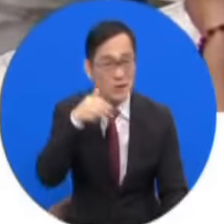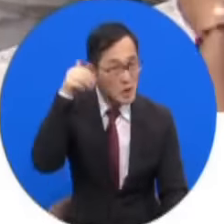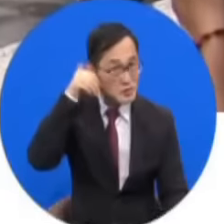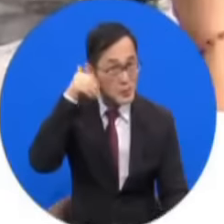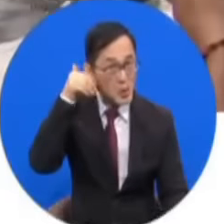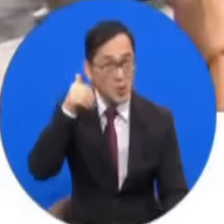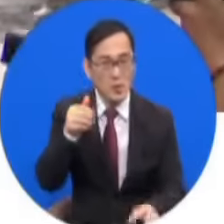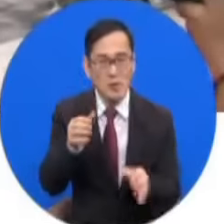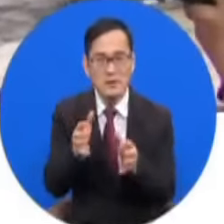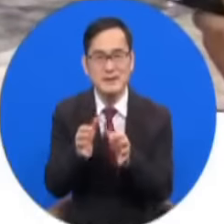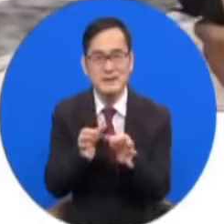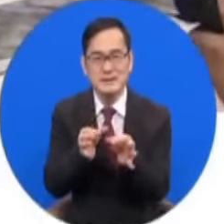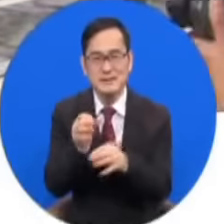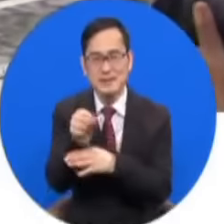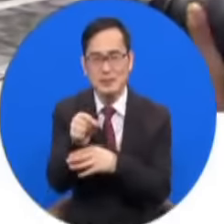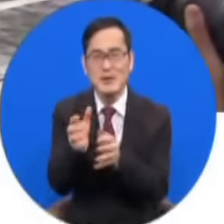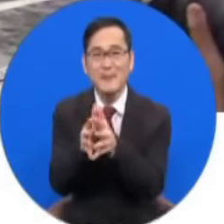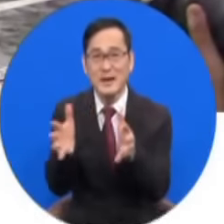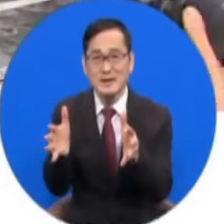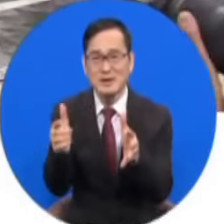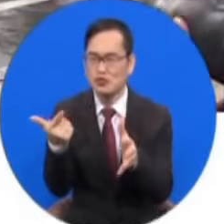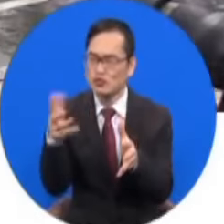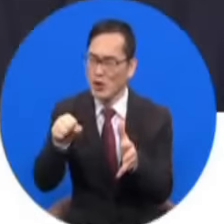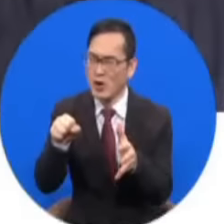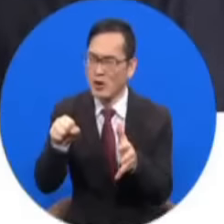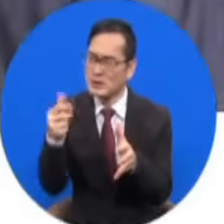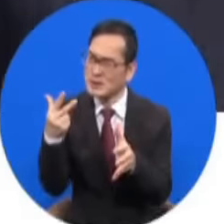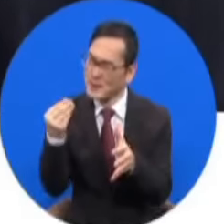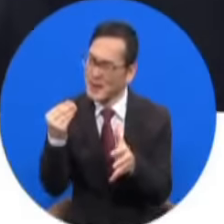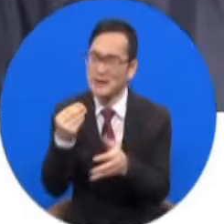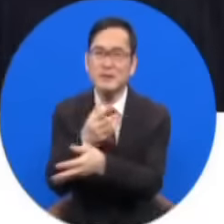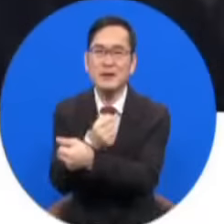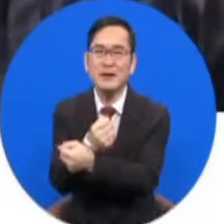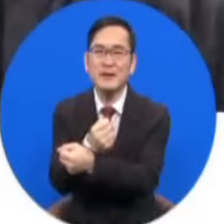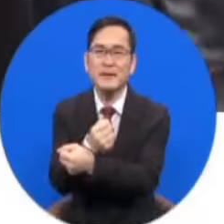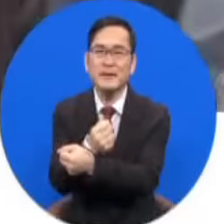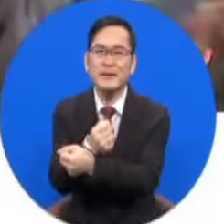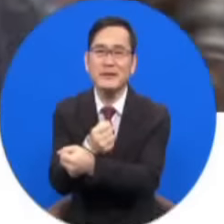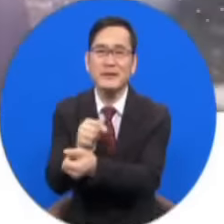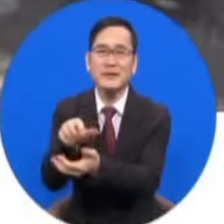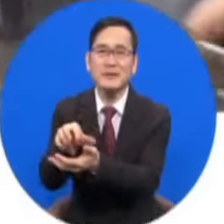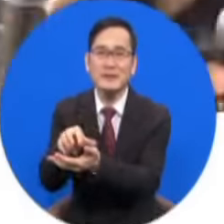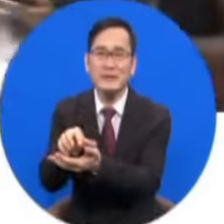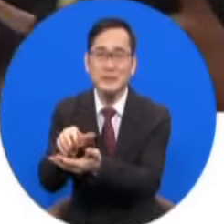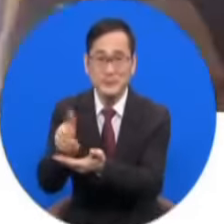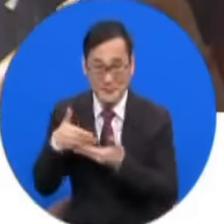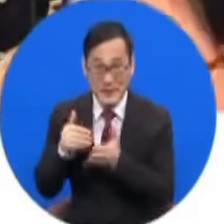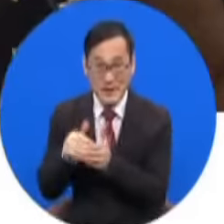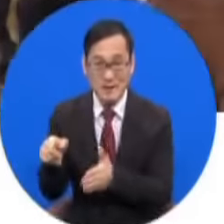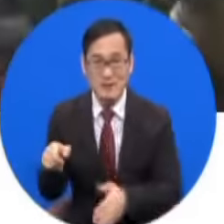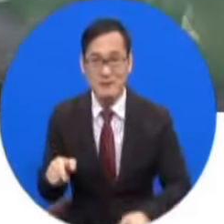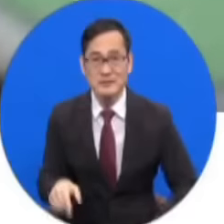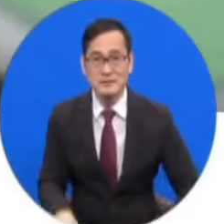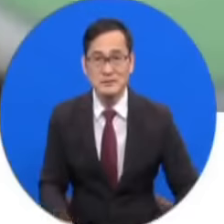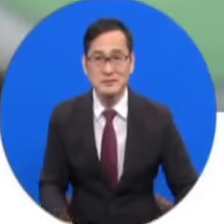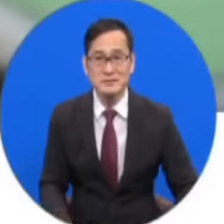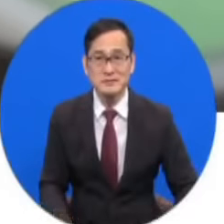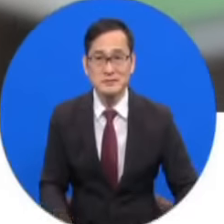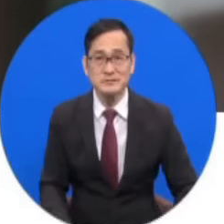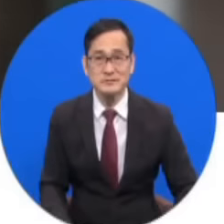6억 7천만 원에 분양 받았단 말이에요 조금 전에 오신환 의원님 말씀하셨다시피 이때 그 에어비앤비에 쓰였던